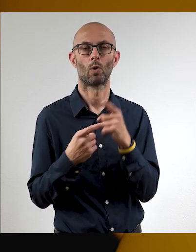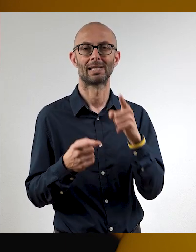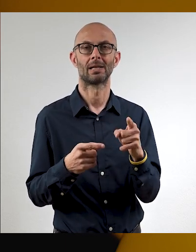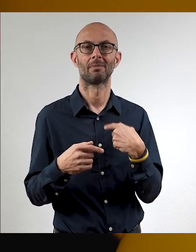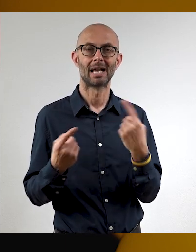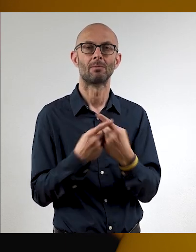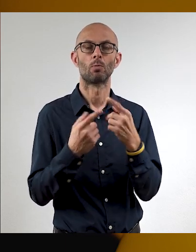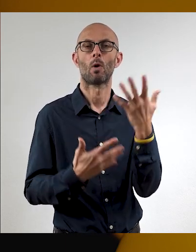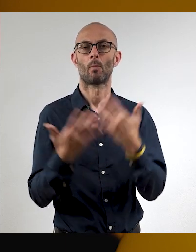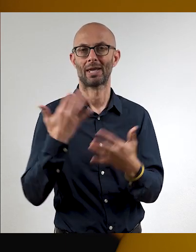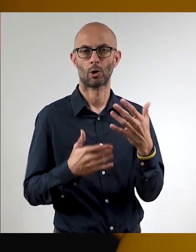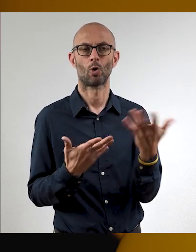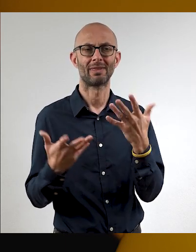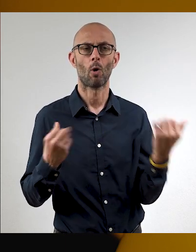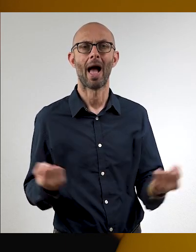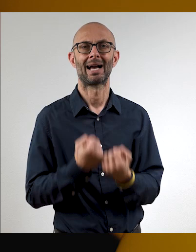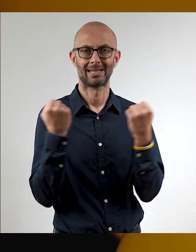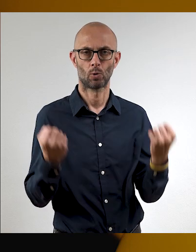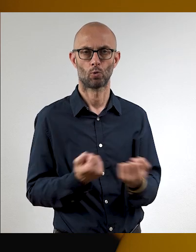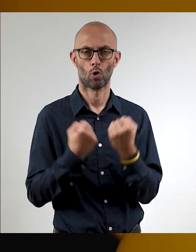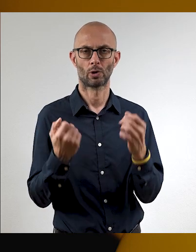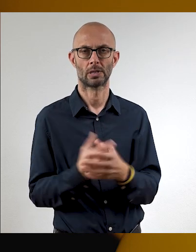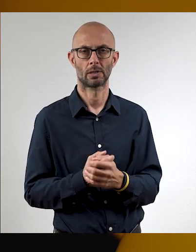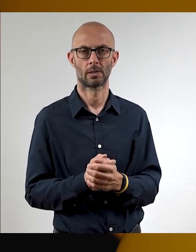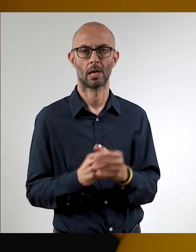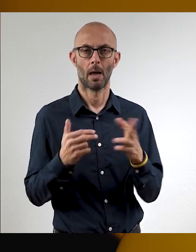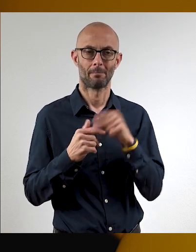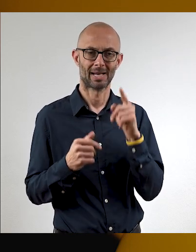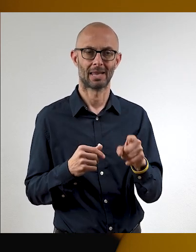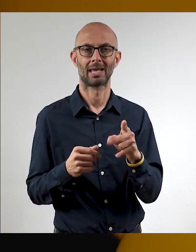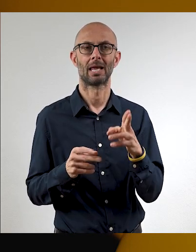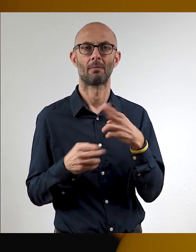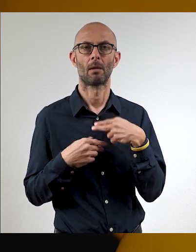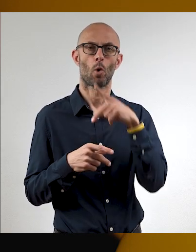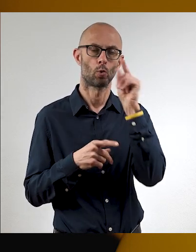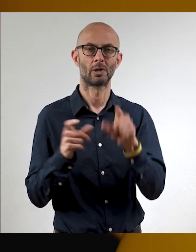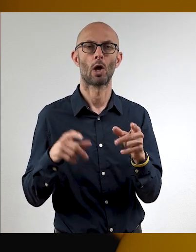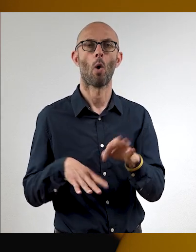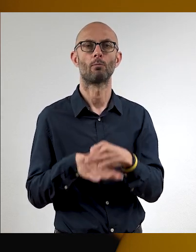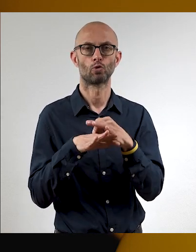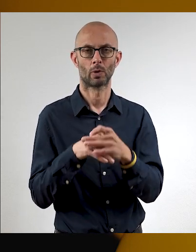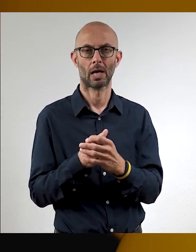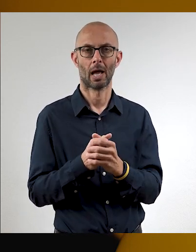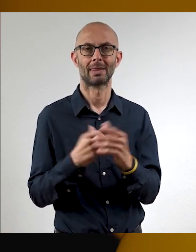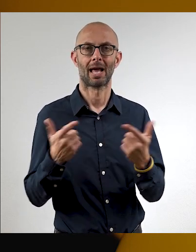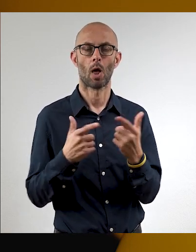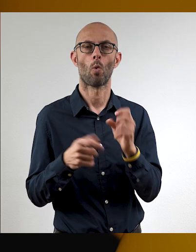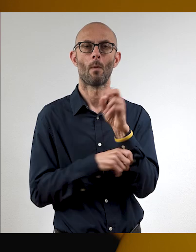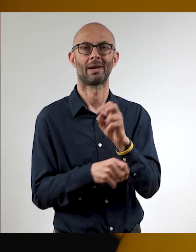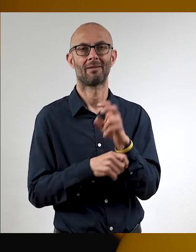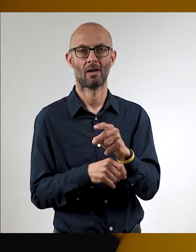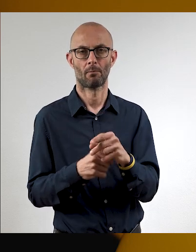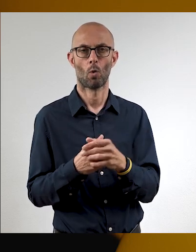da spodbujamo igro, se pravi neko aktivnost, pri kateri imamo ljudje občutek, da lahko